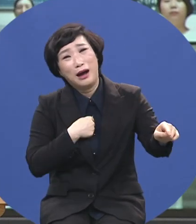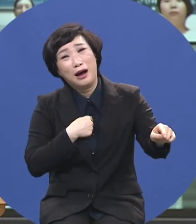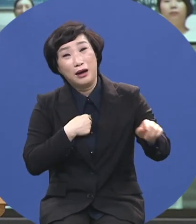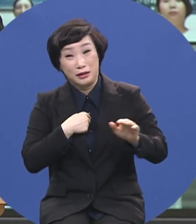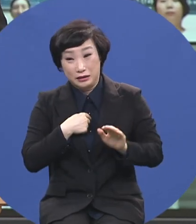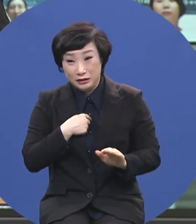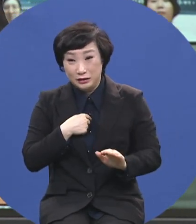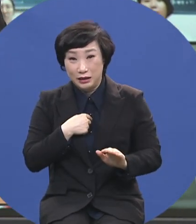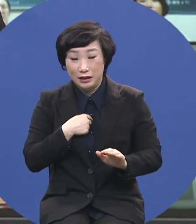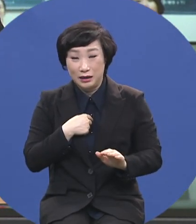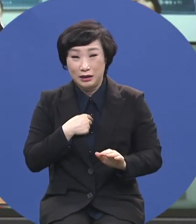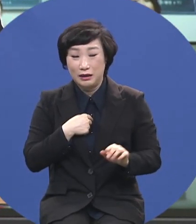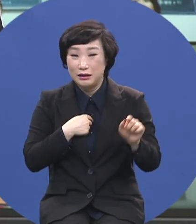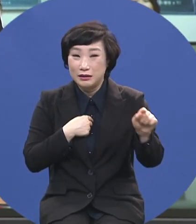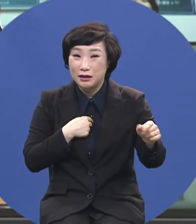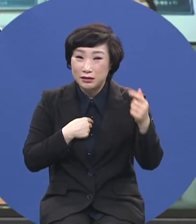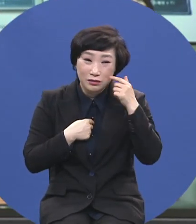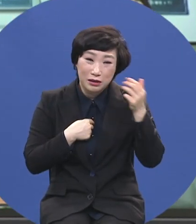그런데